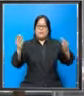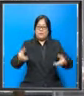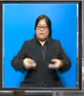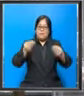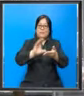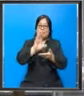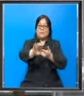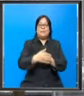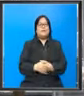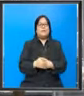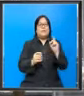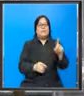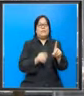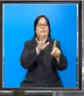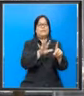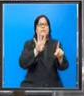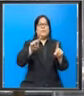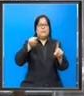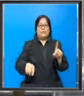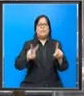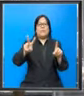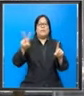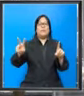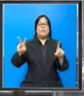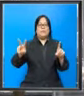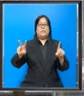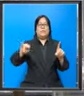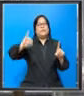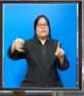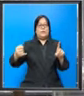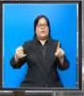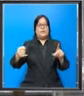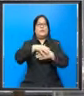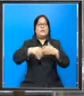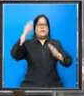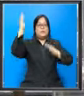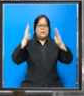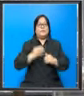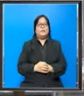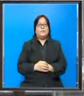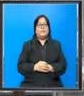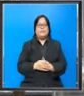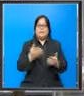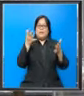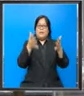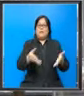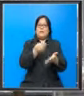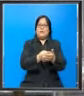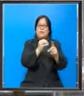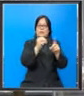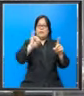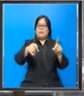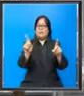diberi yaitu sebanyak 100.000 personil 22222 juta Ringgit Malaysia ke manakah Baki lebih